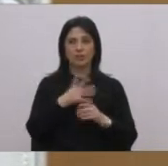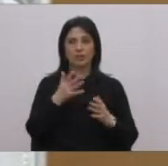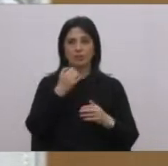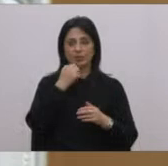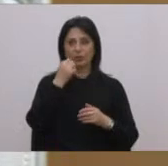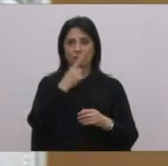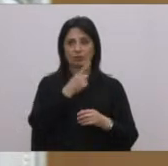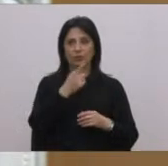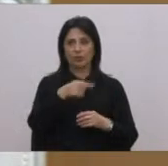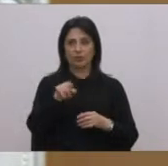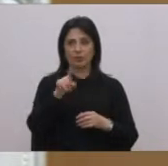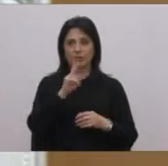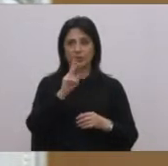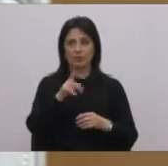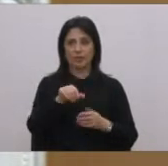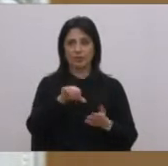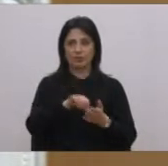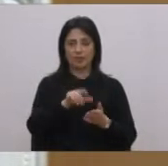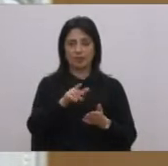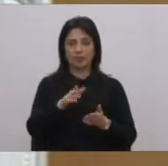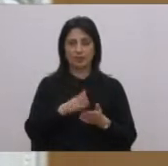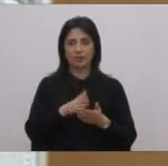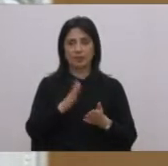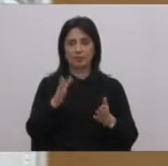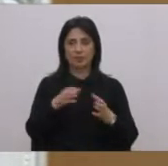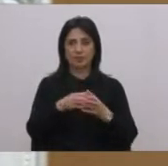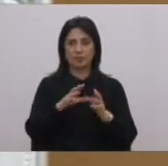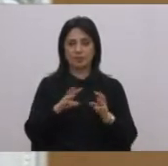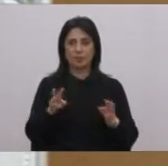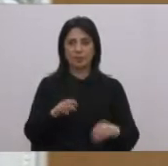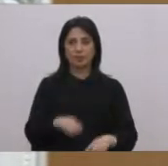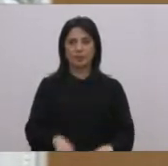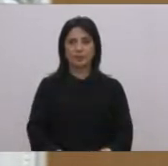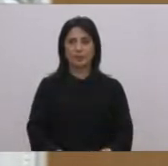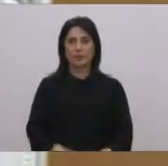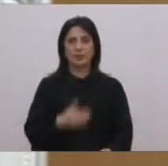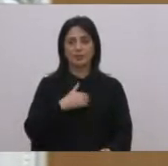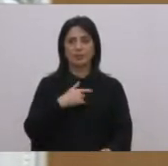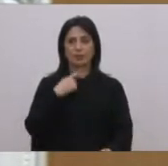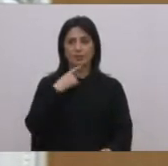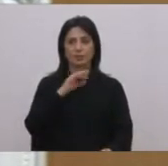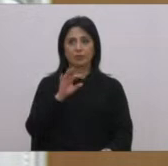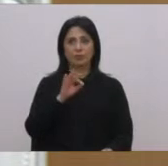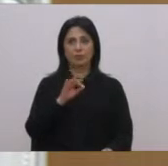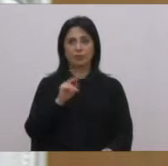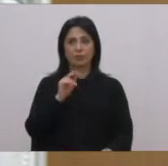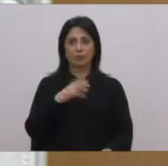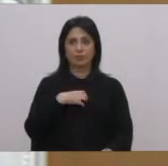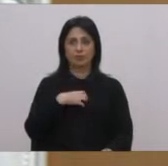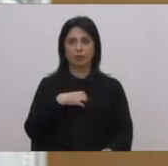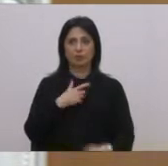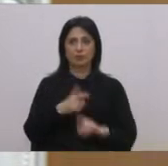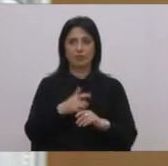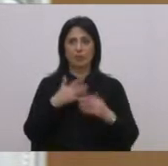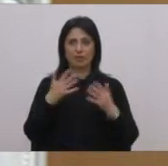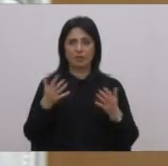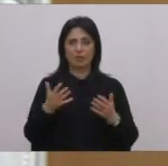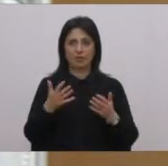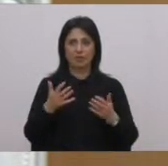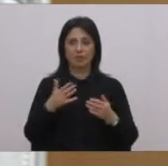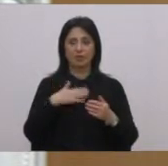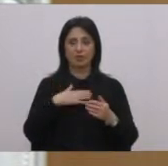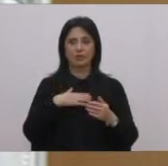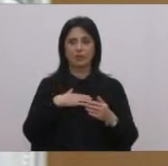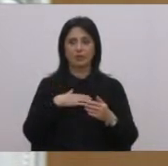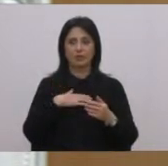მადლობა თითოეულ თქვენგანს, ვინც აქ გზამდებით და მთელ თქვენ სამინისტროს. მინდა აღვნიშნო, რომ მნიშვნელობა აქვს ძალიან დიდი